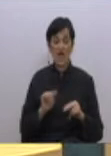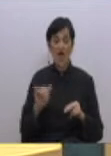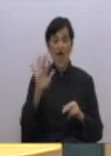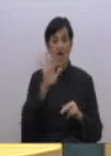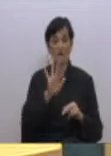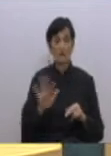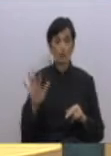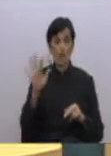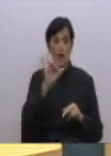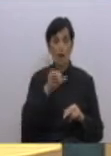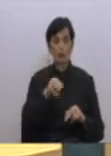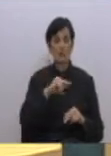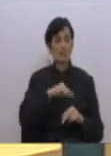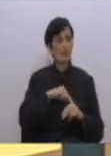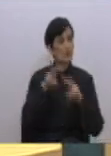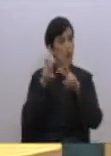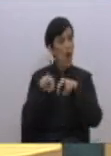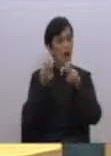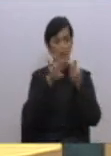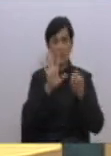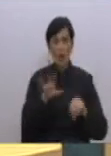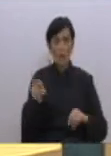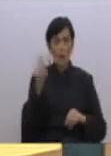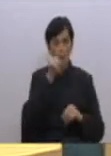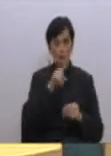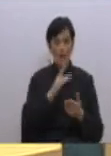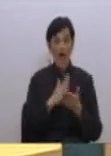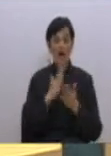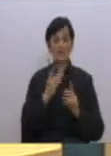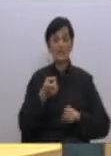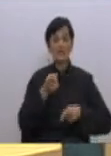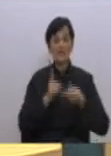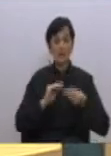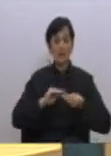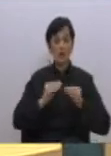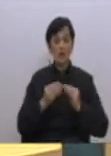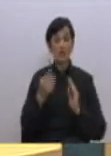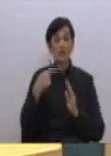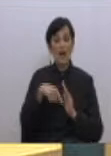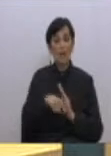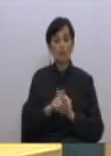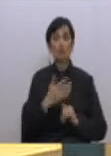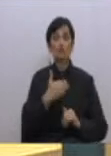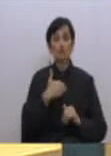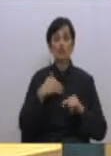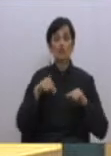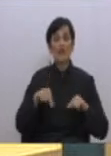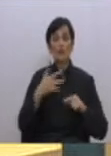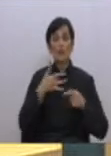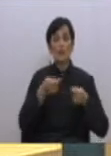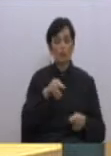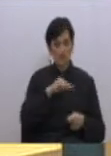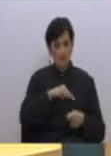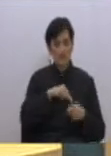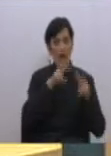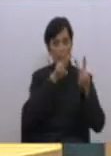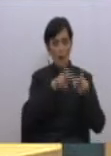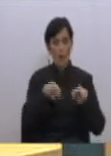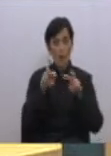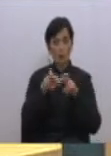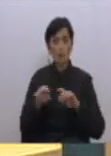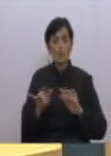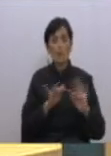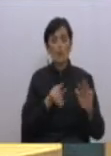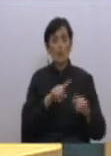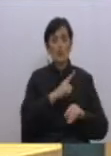Cărneși, auditi samsahuri aramuțcops. Arsebuli realul bidan dacă moțiu bidan ca om dinare, cuventan municipalitate bis auditi samsahuri. Am procese